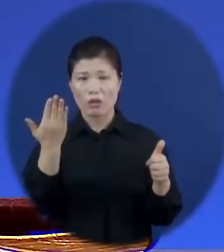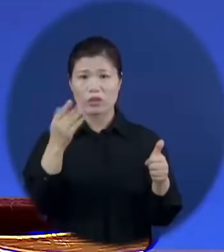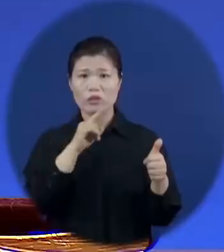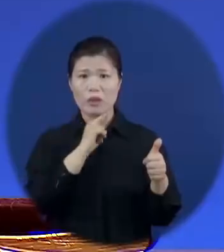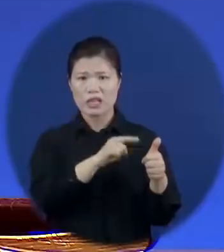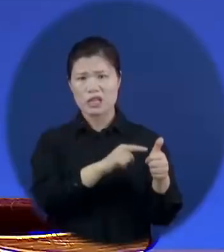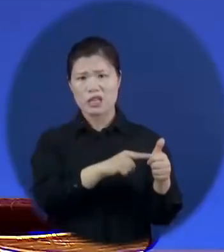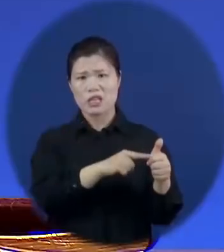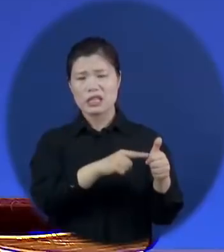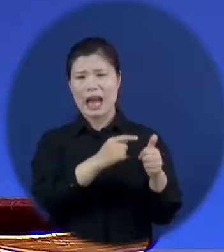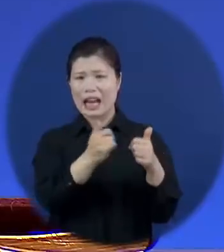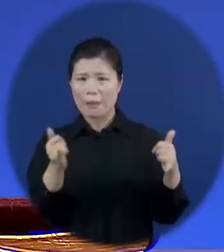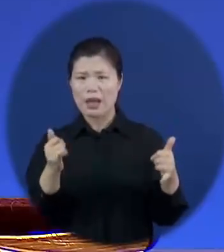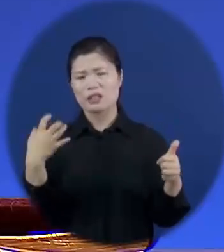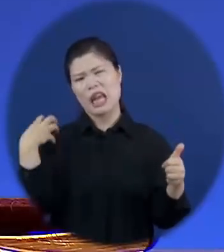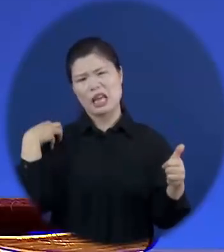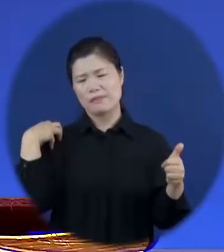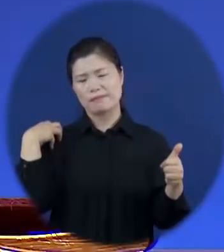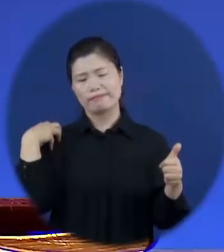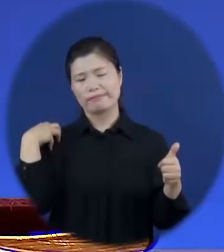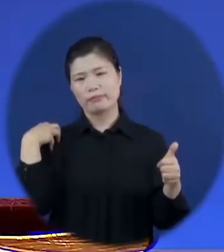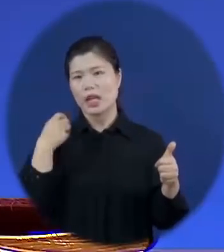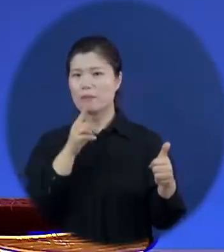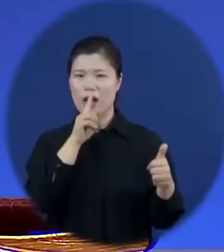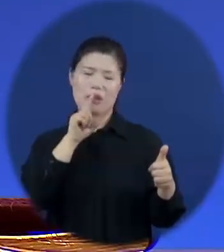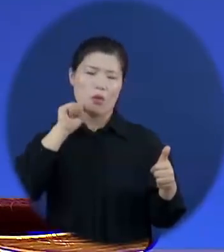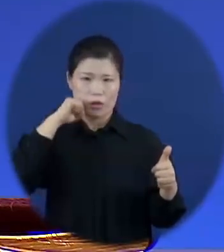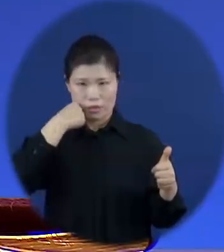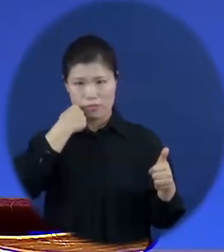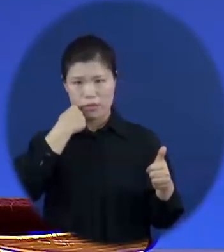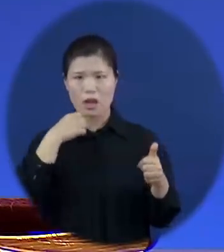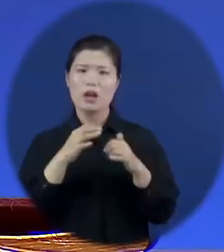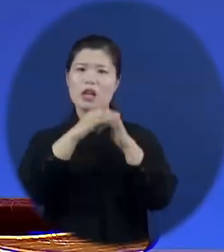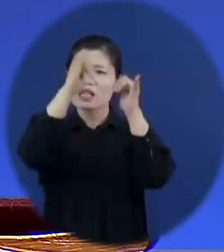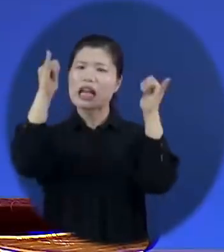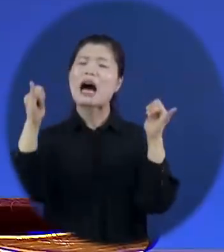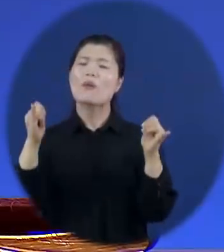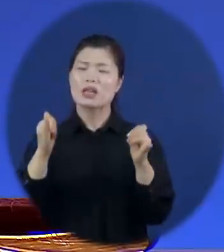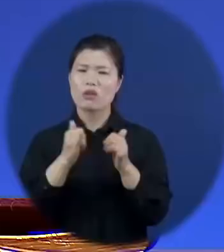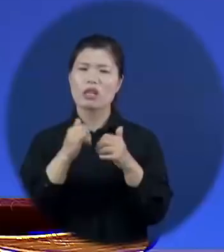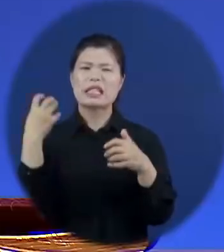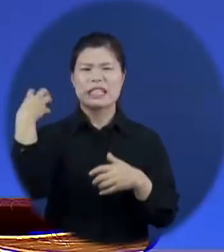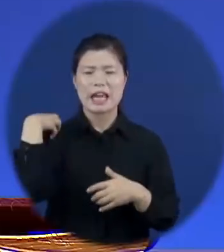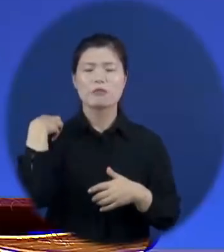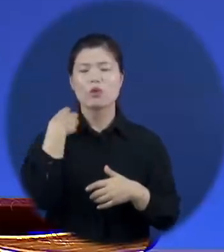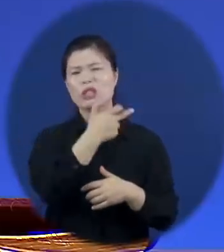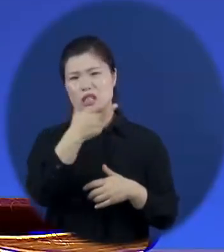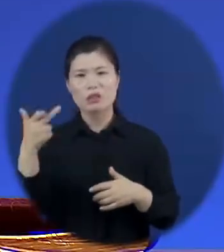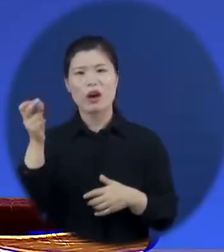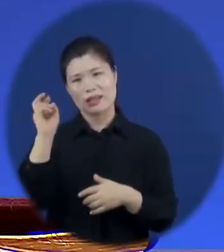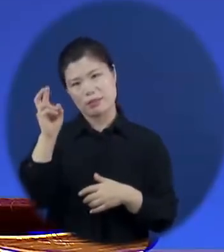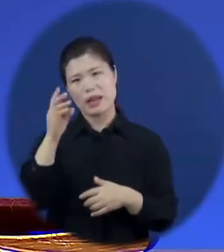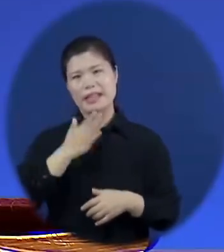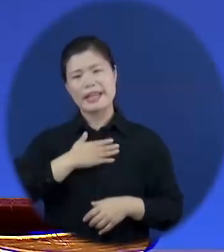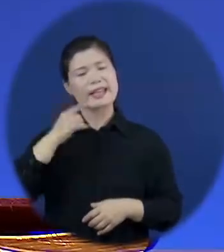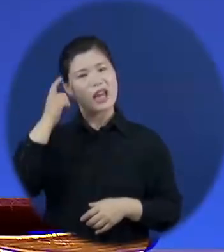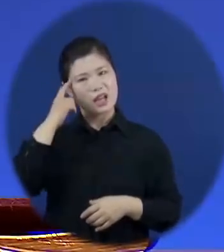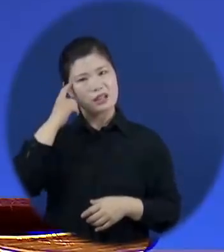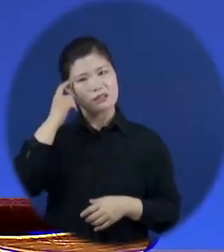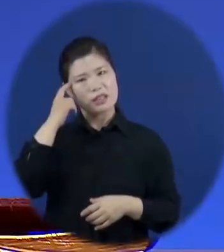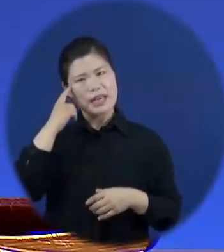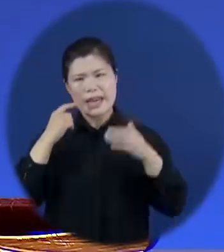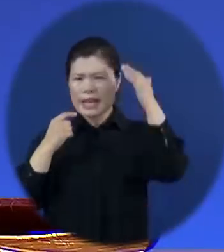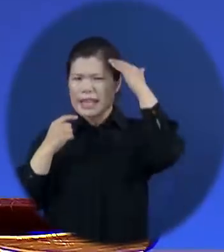꼭 그만의 책임이라고 말할 수 없었습니다. 사회적 책임도 큽니다. 아마도 제